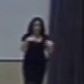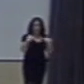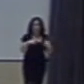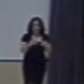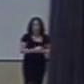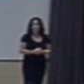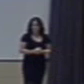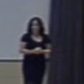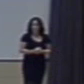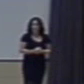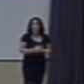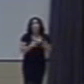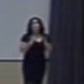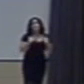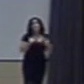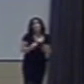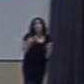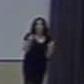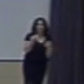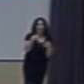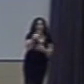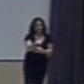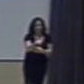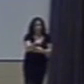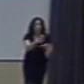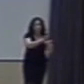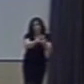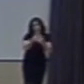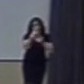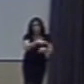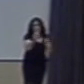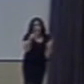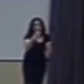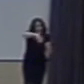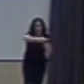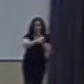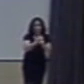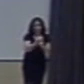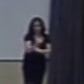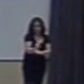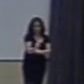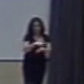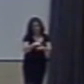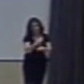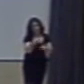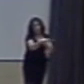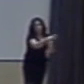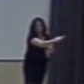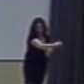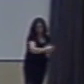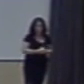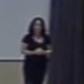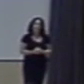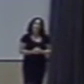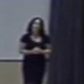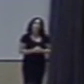mitjans públics que amb les seves limitacions jo crec que estan fent bona feina. No? Però